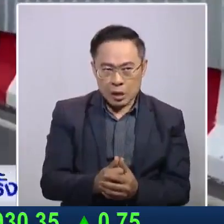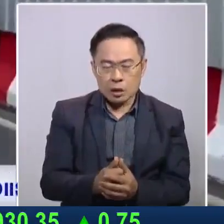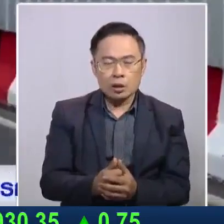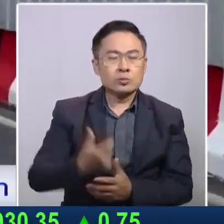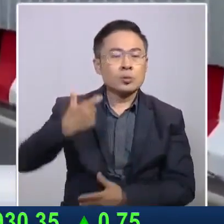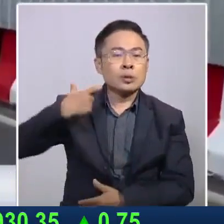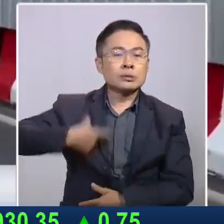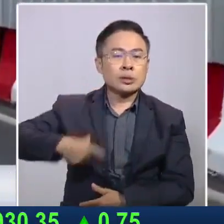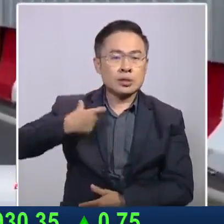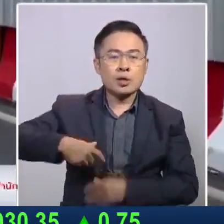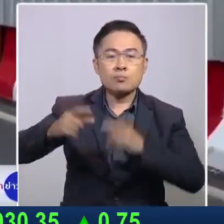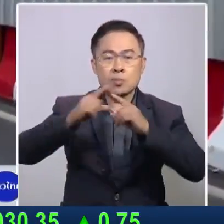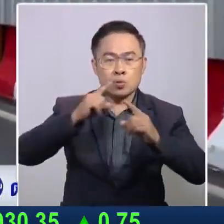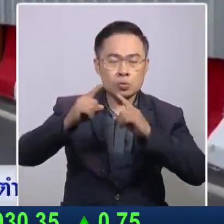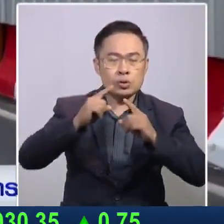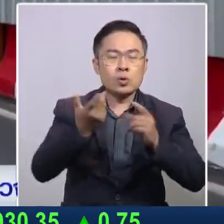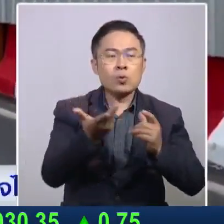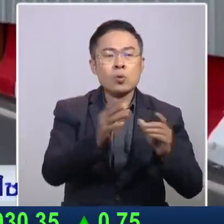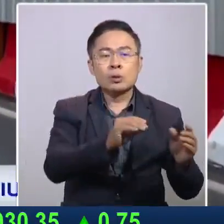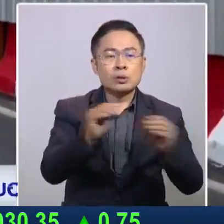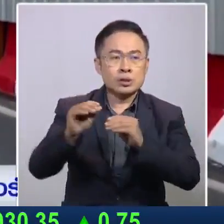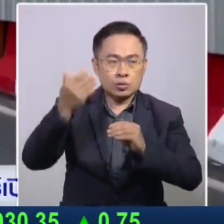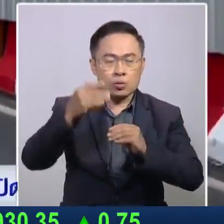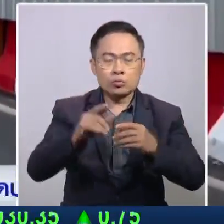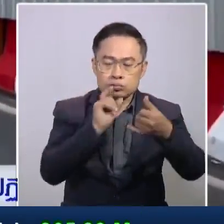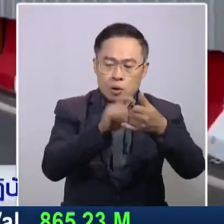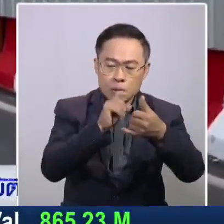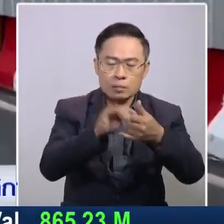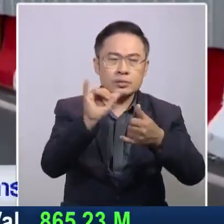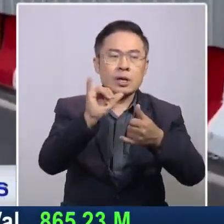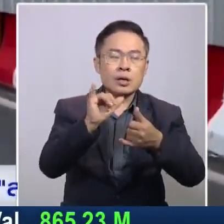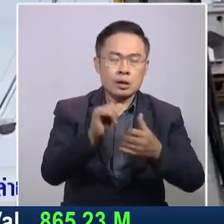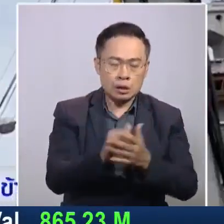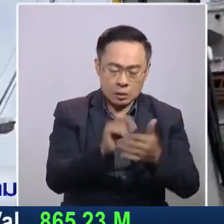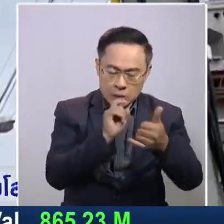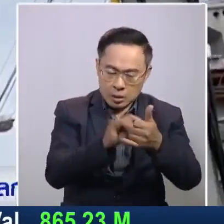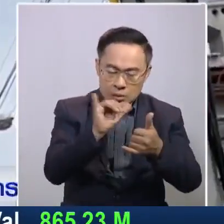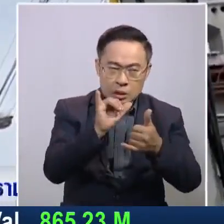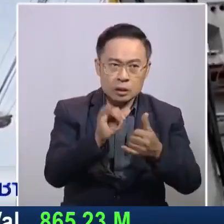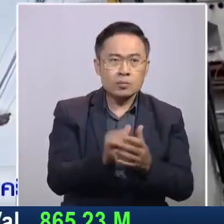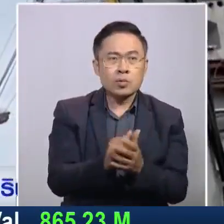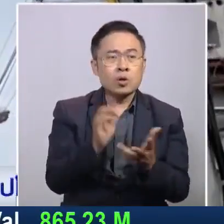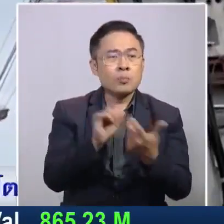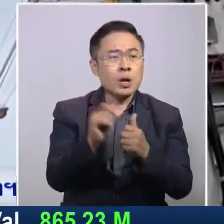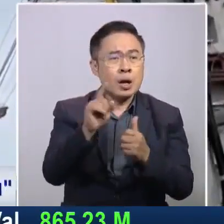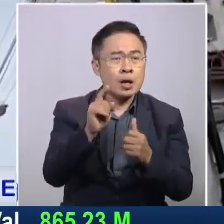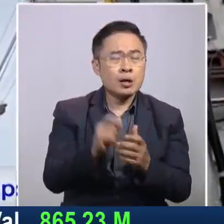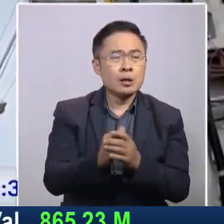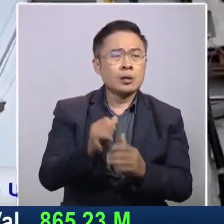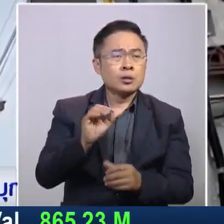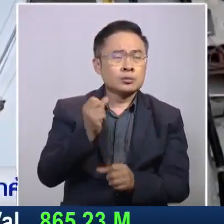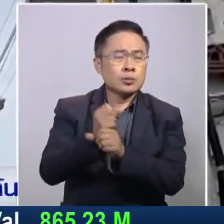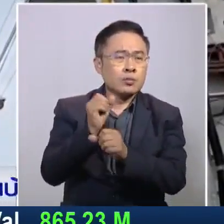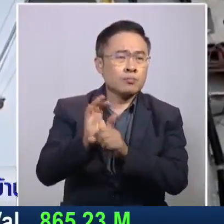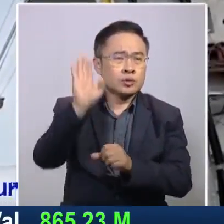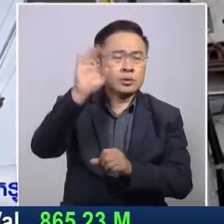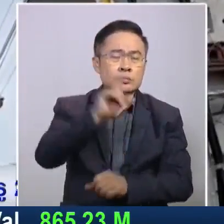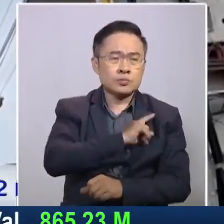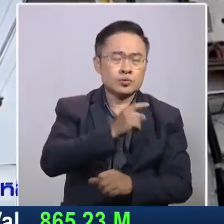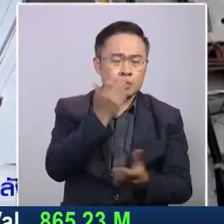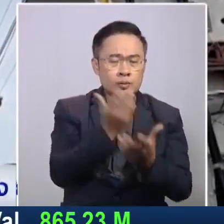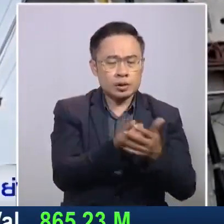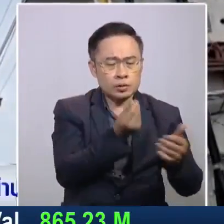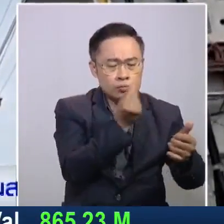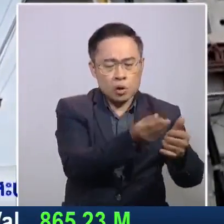ทนายเข้าพบแล้วก็ขอเลื่อนนัดหมายปากคำในฐานะพยานแล้วเนื่องจากว่าติดภารกิจในการเยียวยาผู้เสียหาย